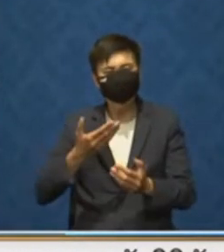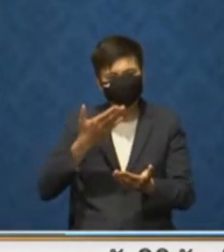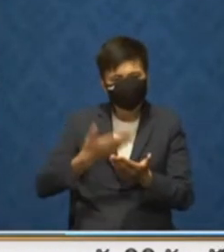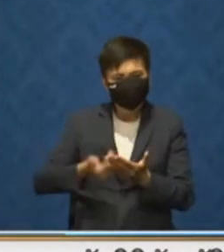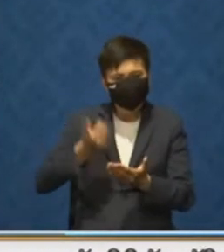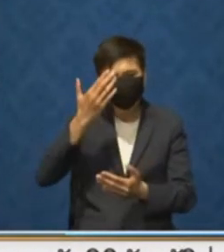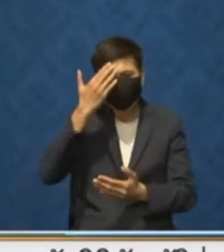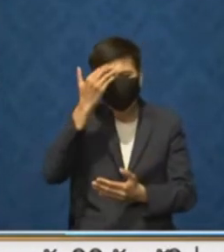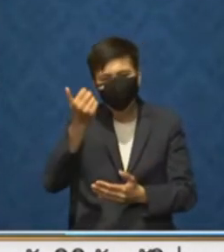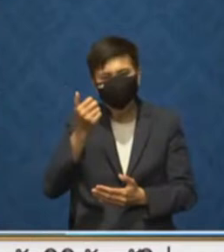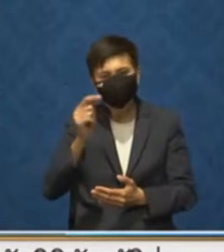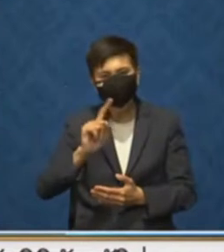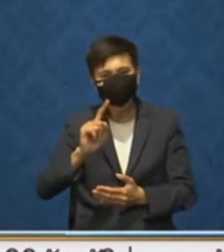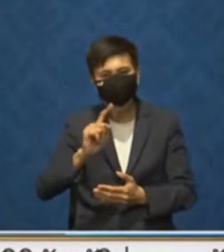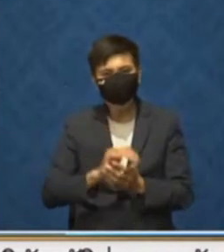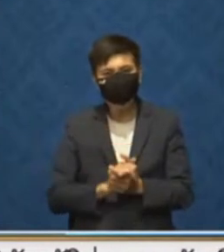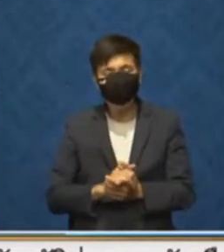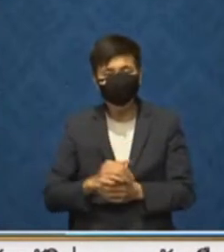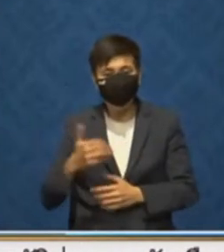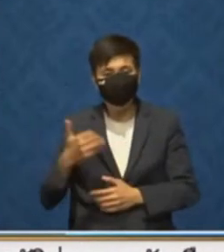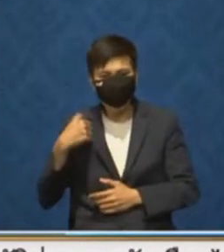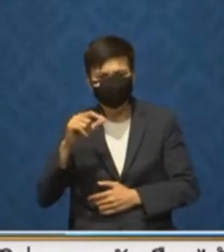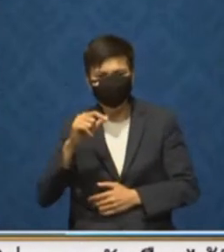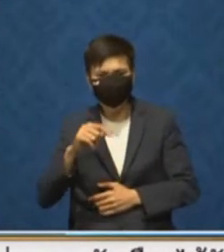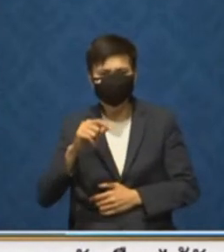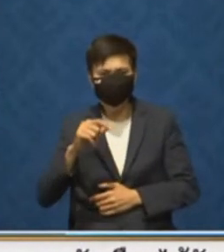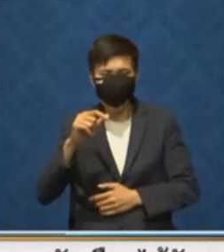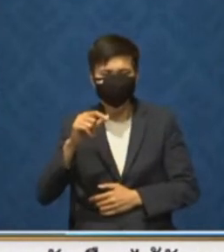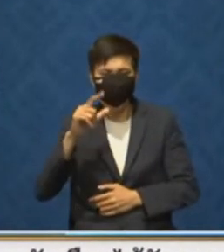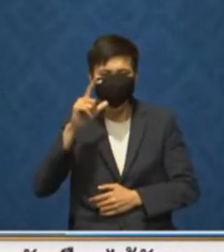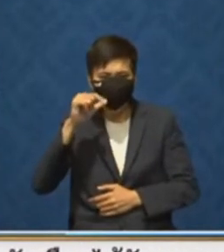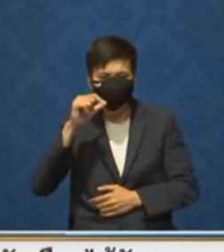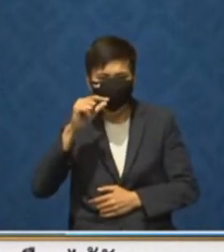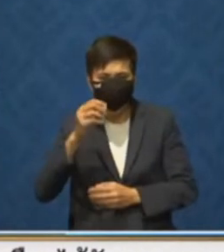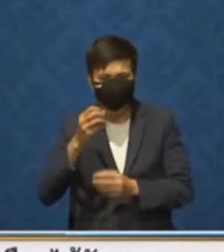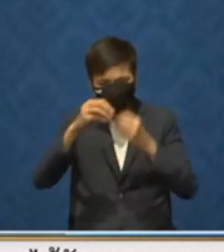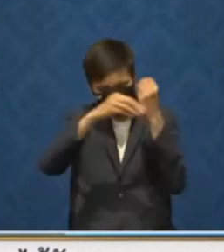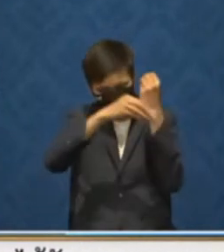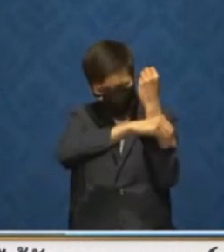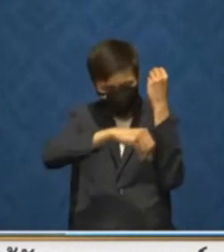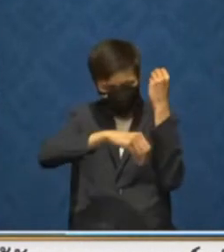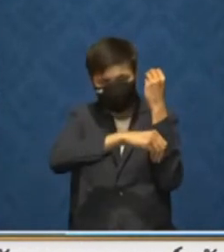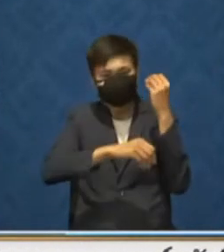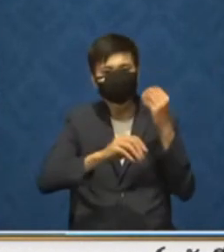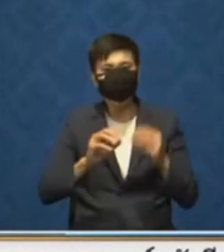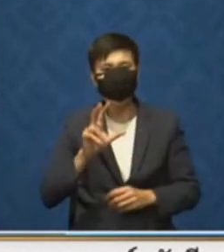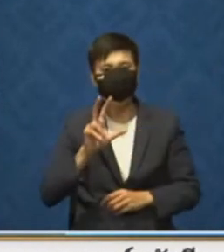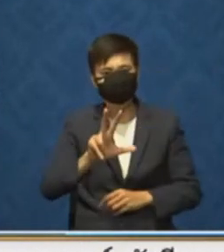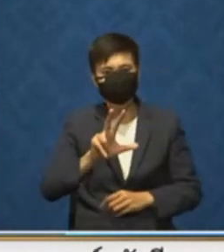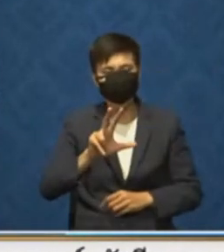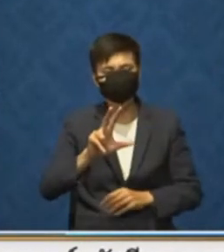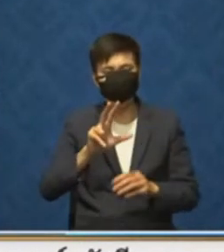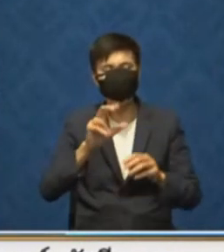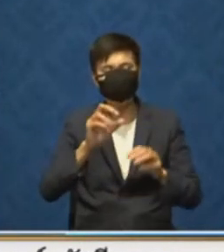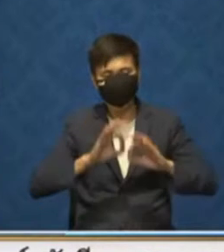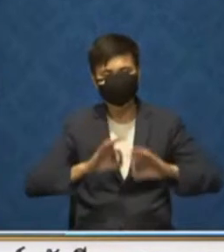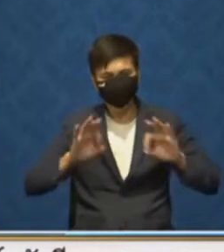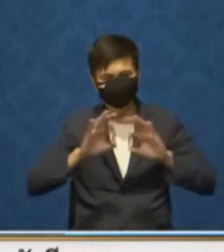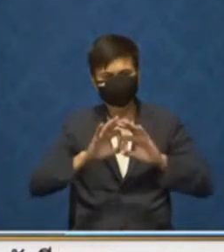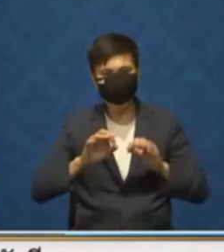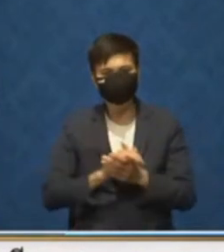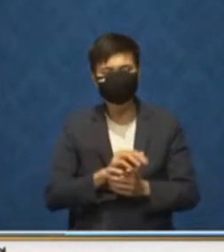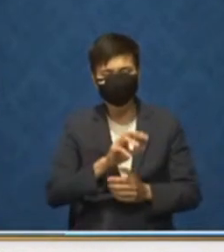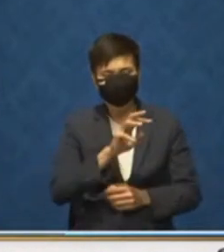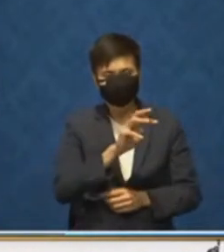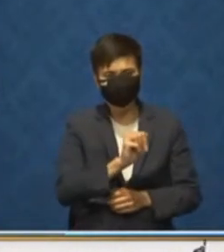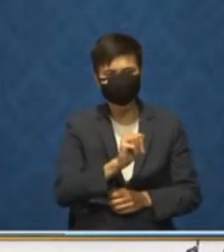มีแม่ปุ๋ยสำคัญ3ตัวเอ็นพีเอผมไม่ต้องอธิบายเกษตรกรทราบ